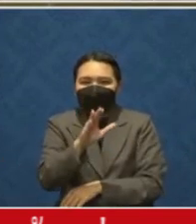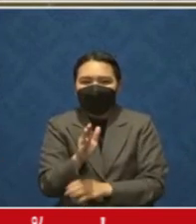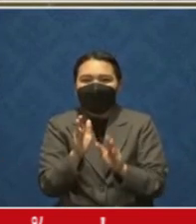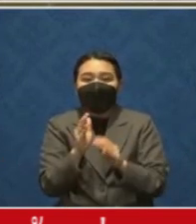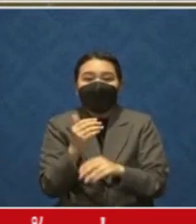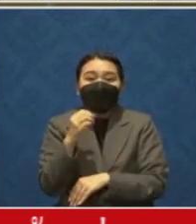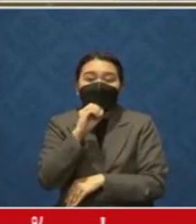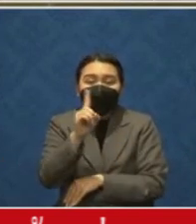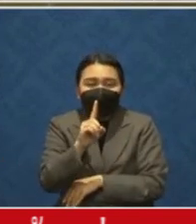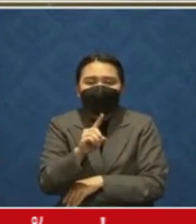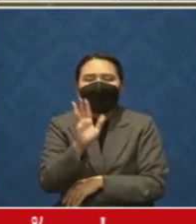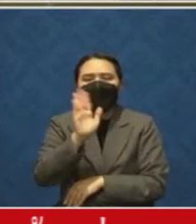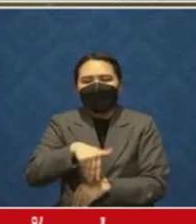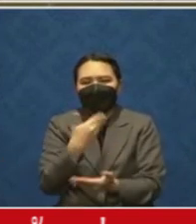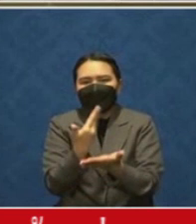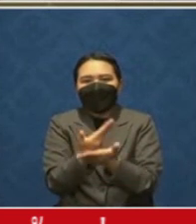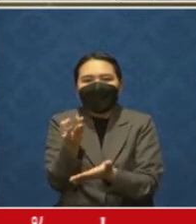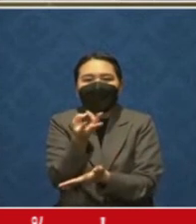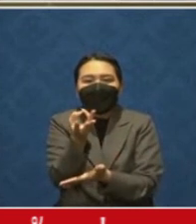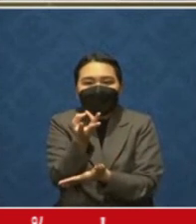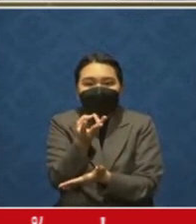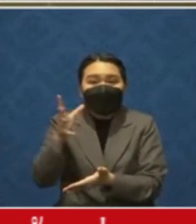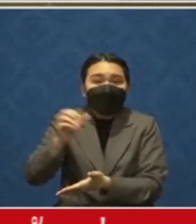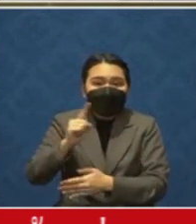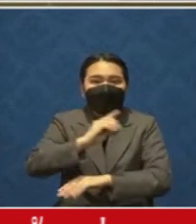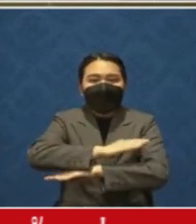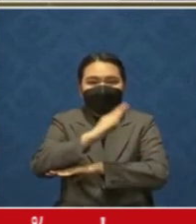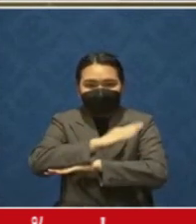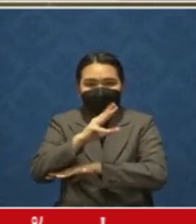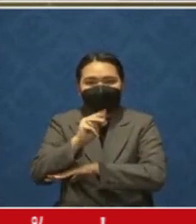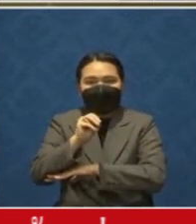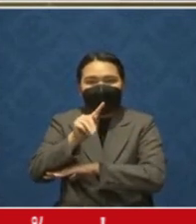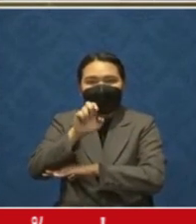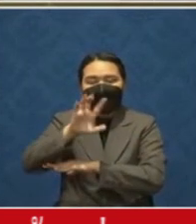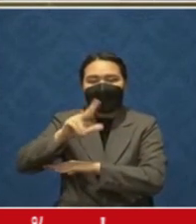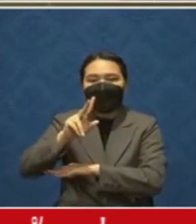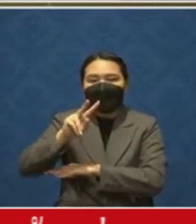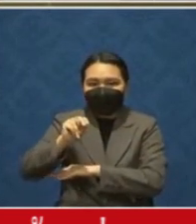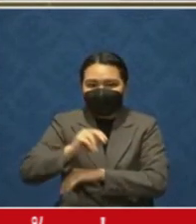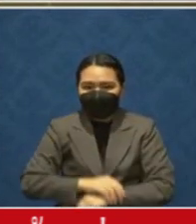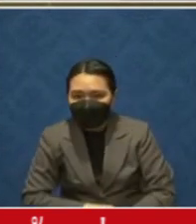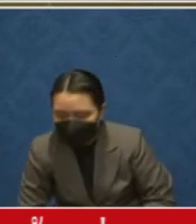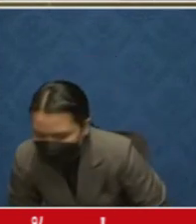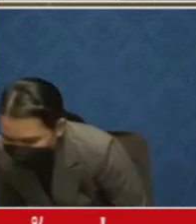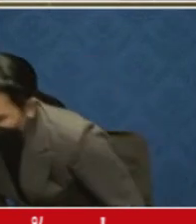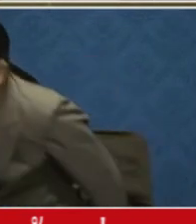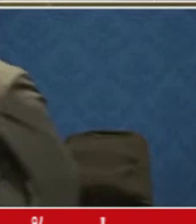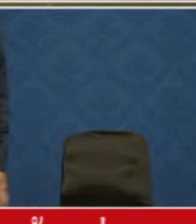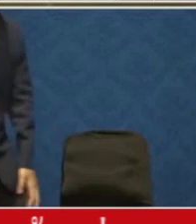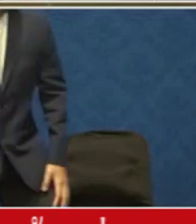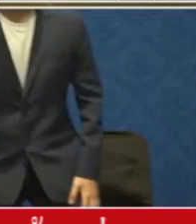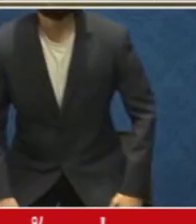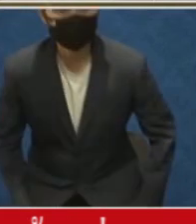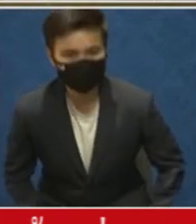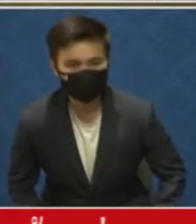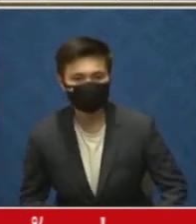มีเงินน้อยนะครับที่มาหนังสือพิมพ์มติชนครับหน้าที่5ครับท่